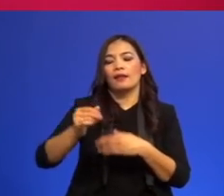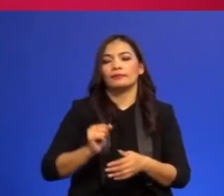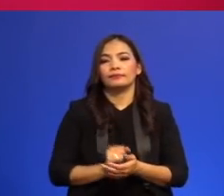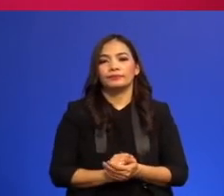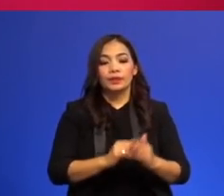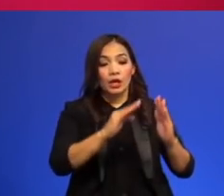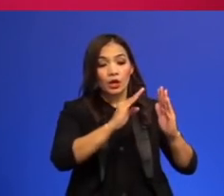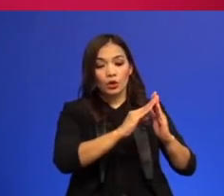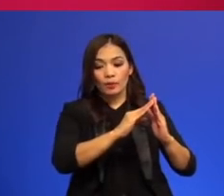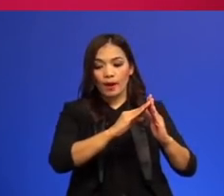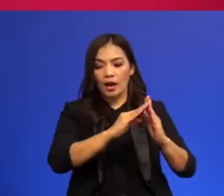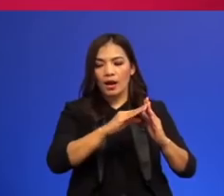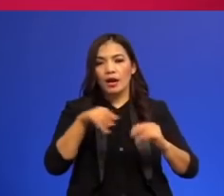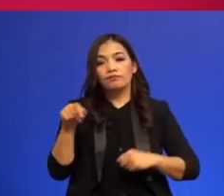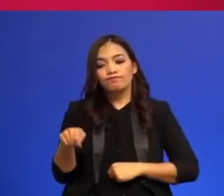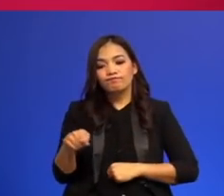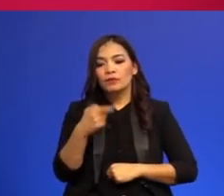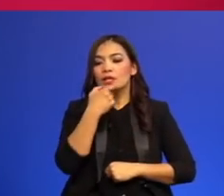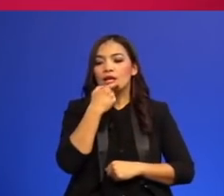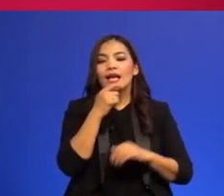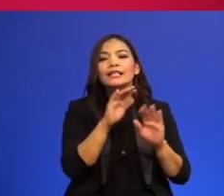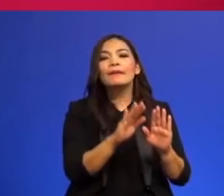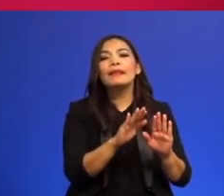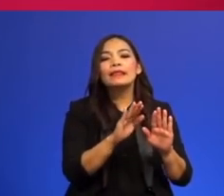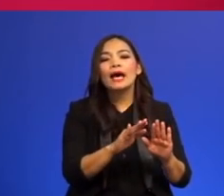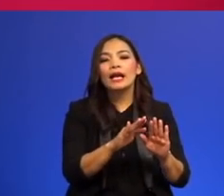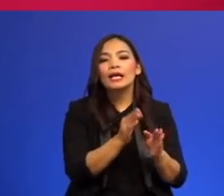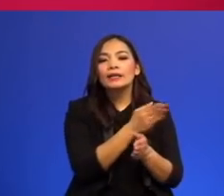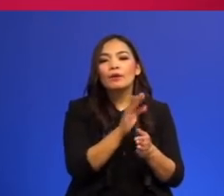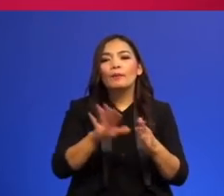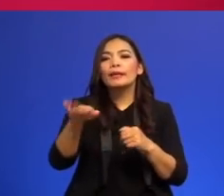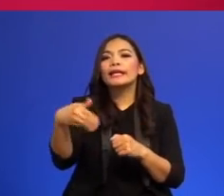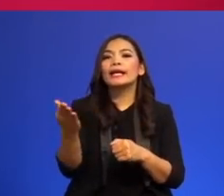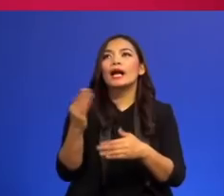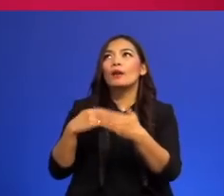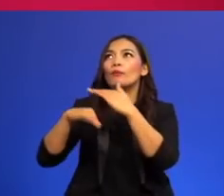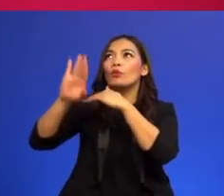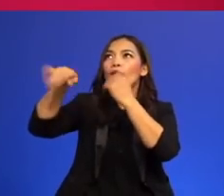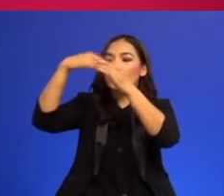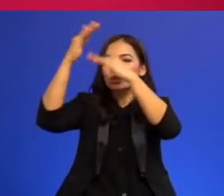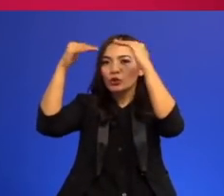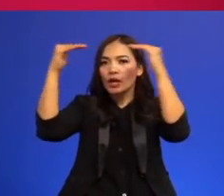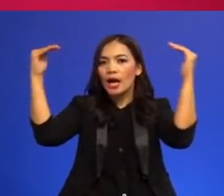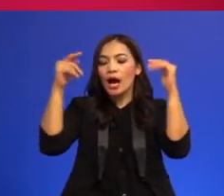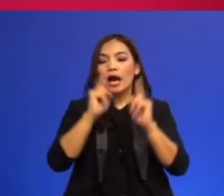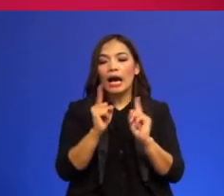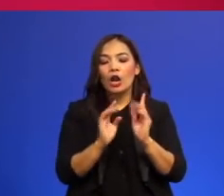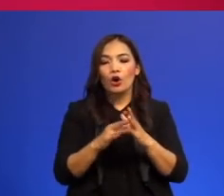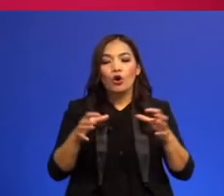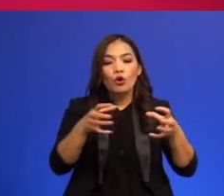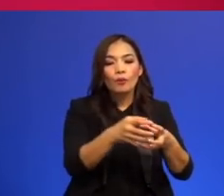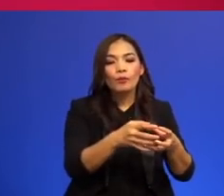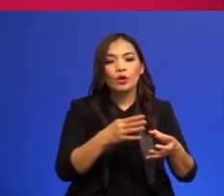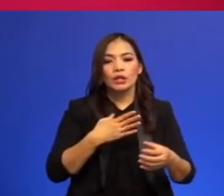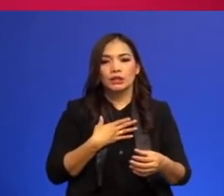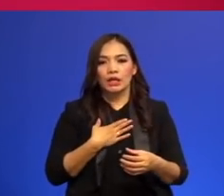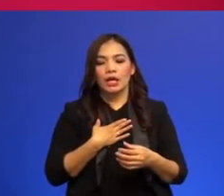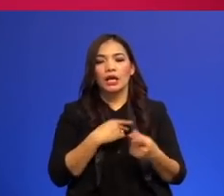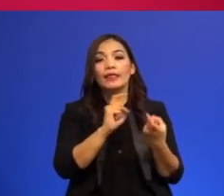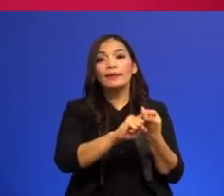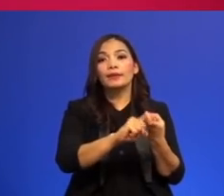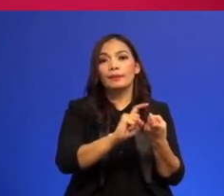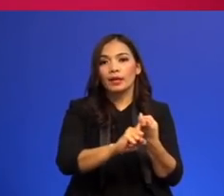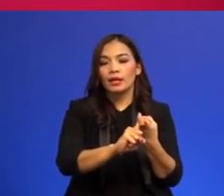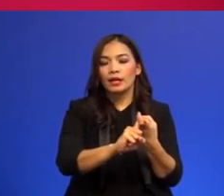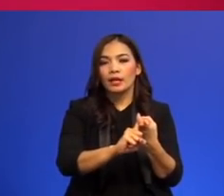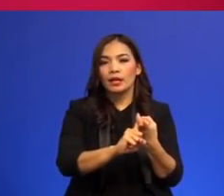jompo itu jadi wisata sementara sebelum pulang ke surga. Kalau kumpul misalnya saya, Pak Agustinus, Pak